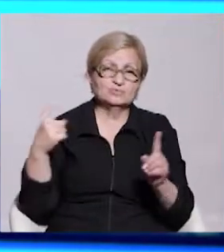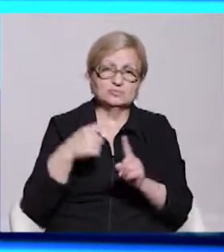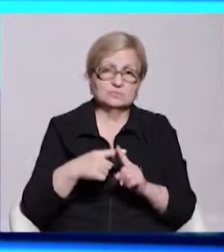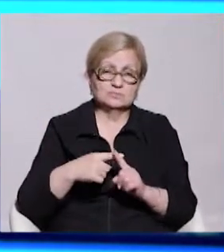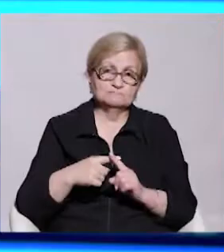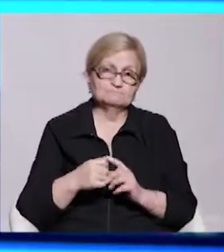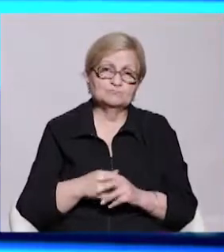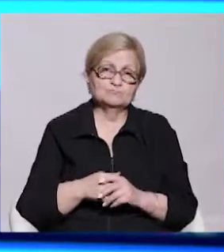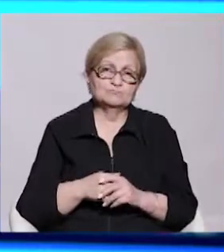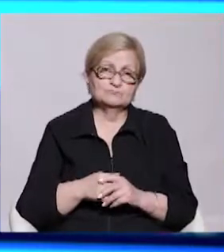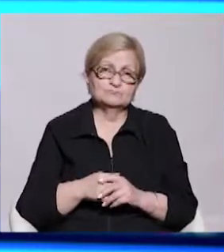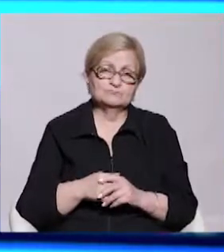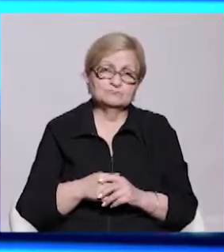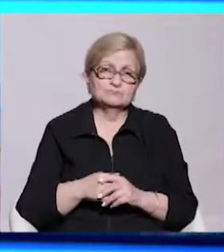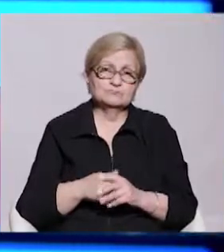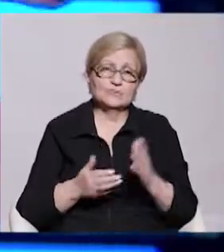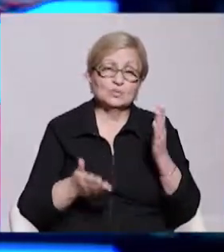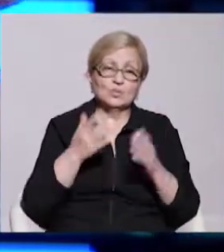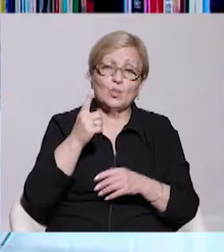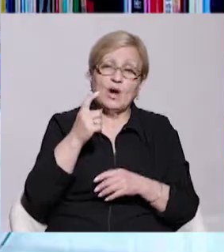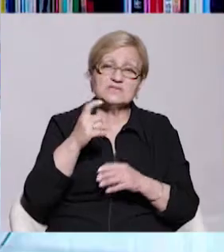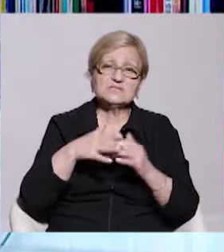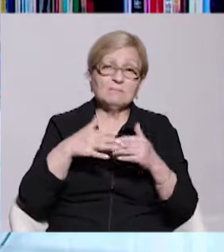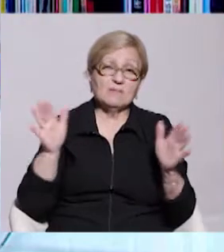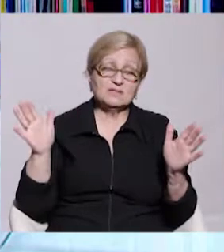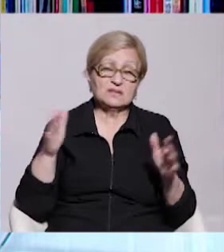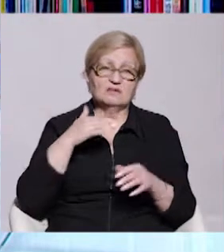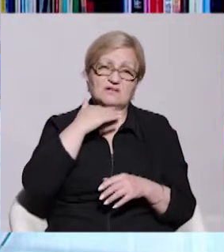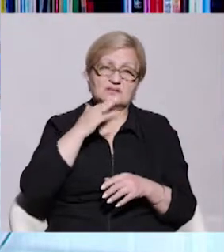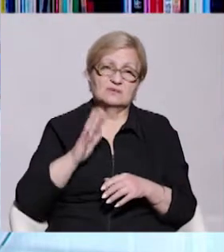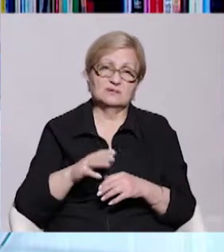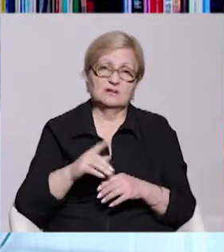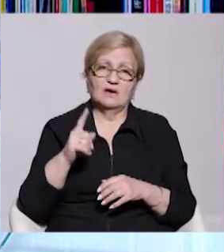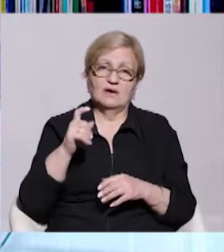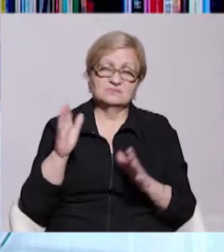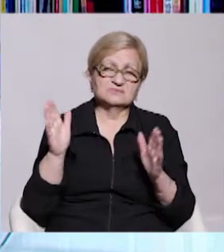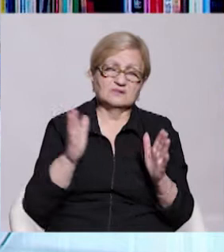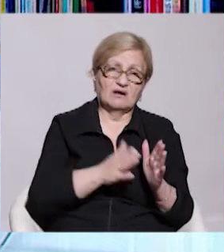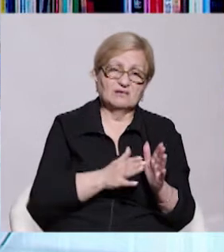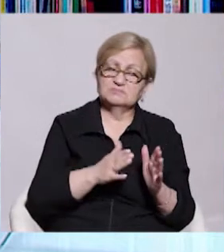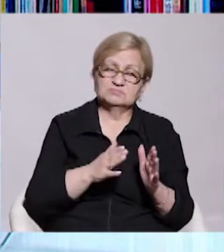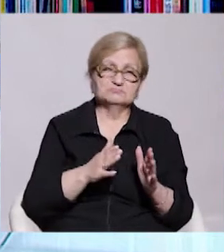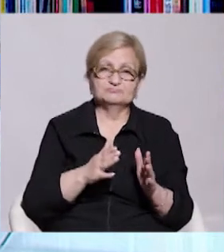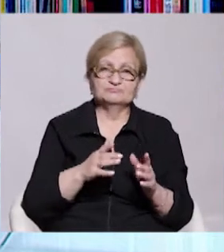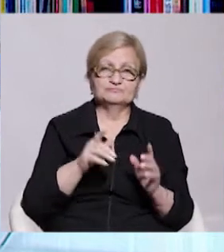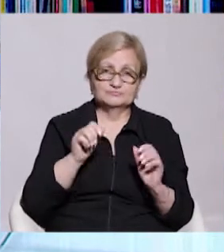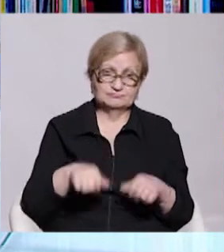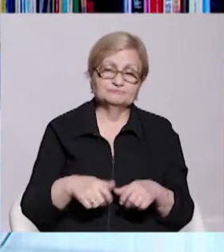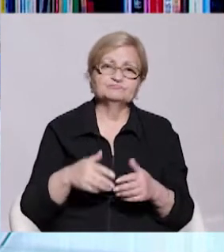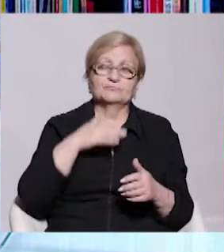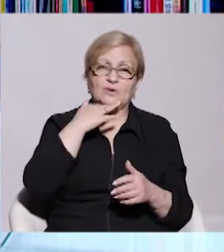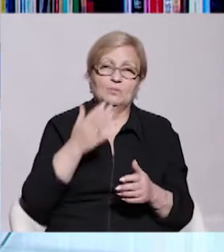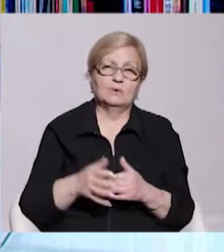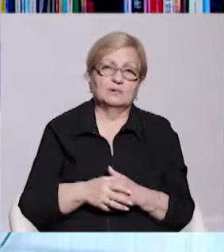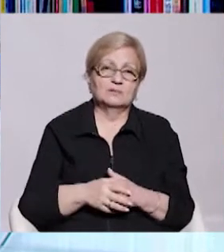ეს 15-ები. თუ 100-ზე მეტი გამოგვივიდა, არ ეყოფა. თუ 100-ზე ნაკლები, ან 100 სტოლი გამოგვივიდა,